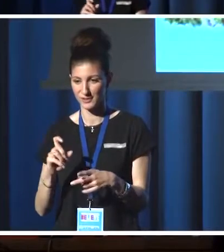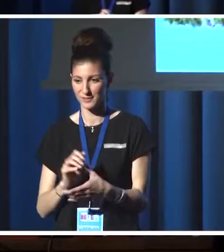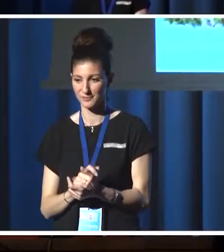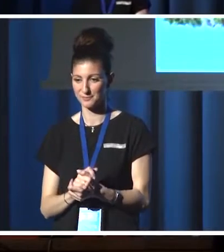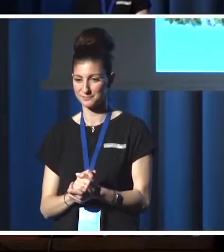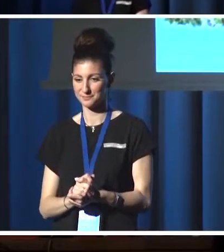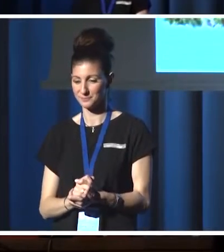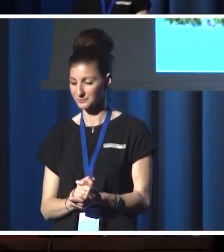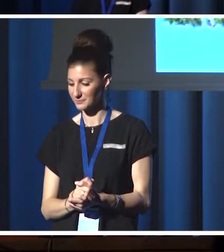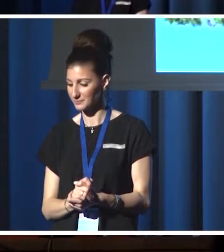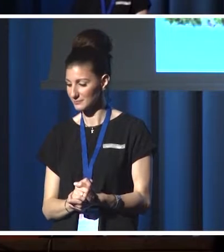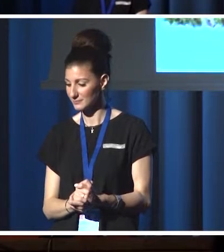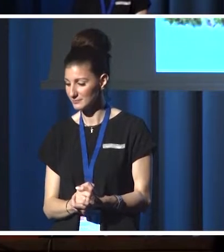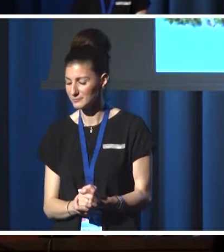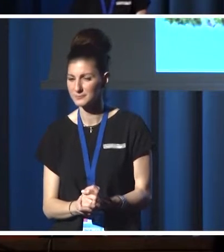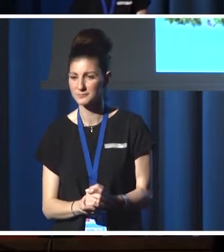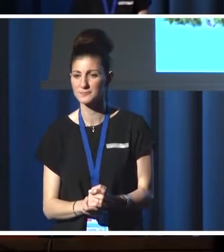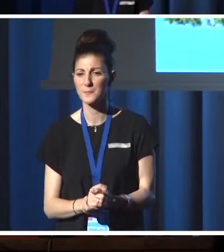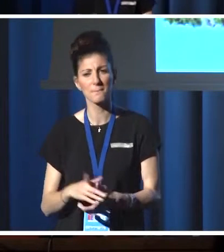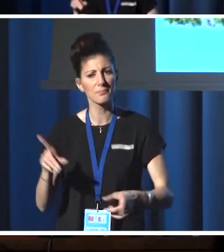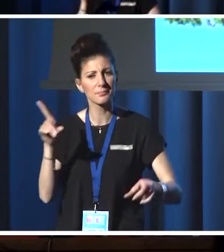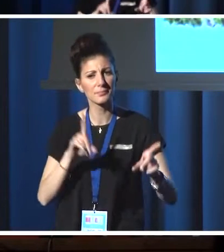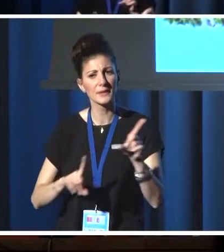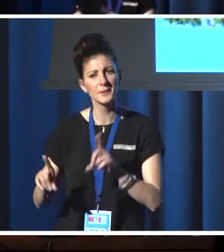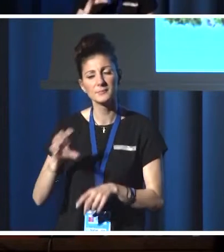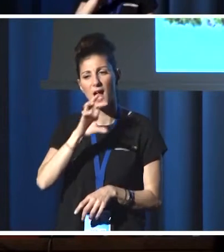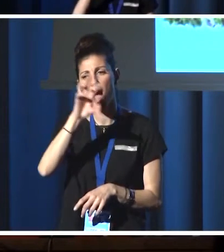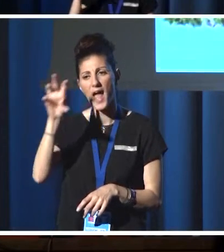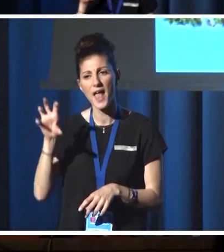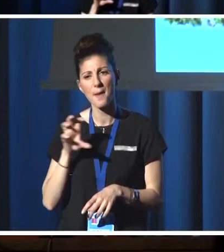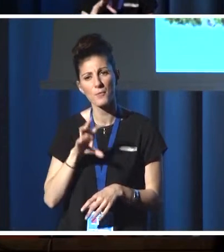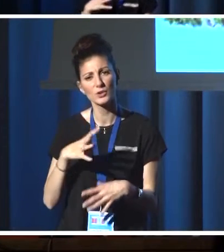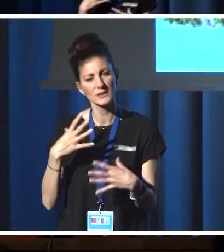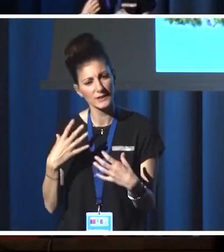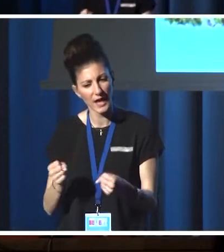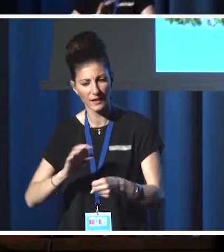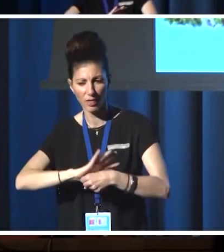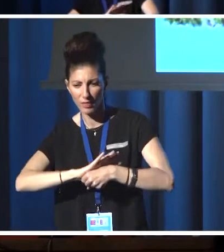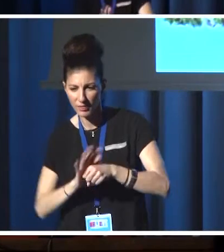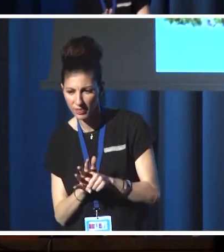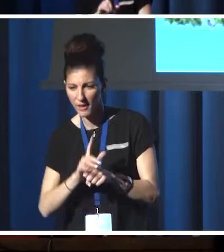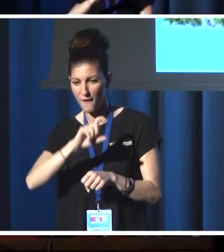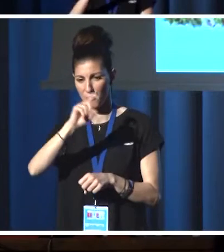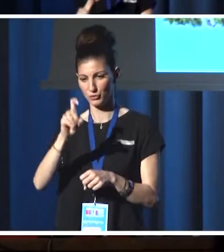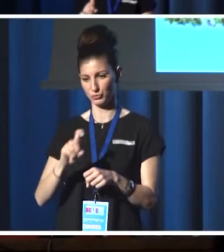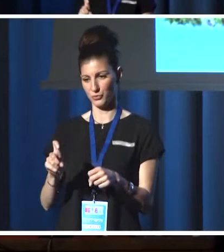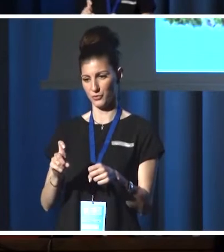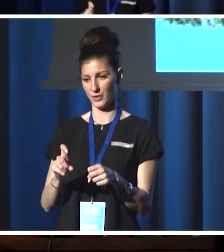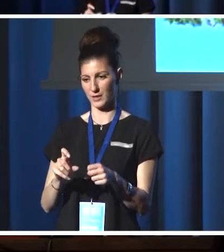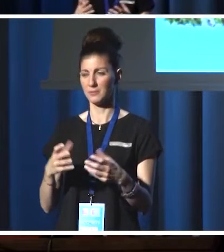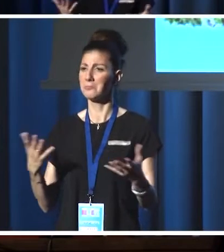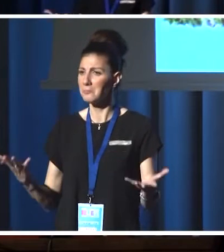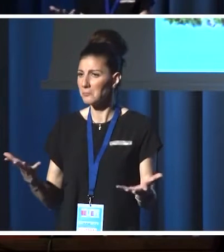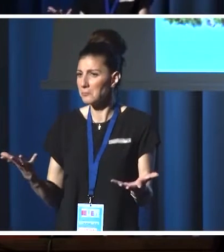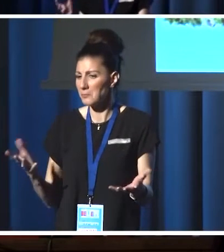ματιά τι ποια εποχή του χρόνου χαρακτηρίζεται ότι σφίζει από ζωή κοινά αποδεκτό είναι ότι είναι η